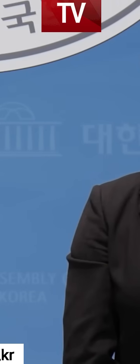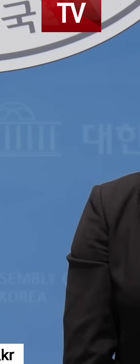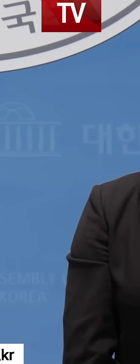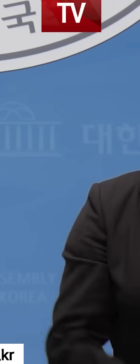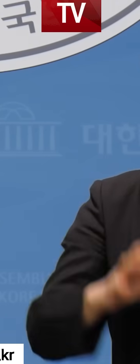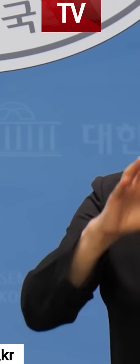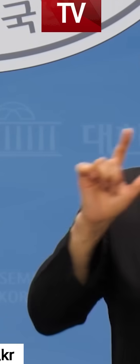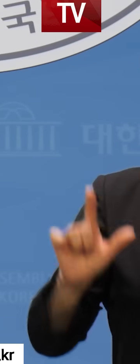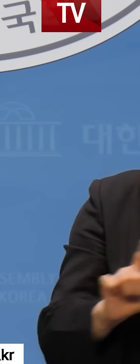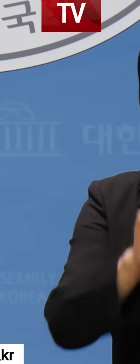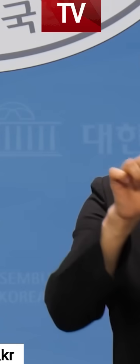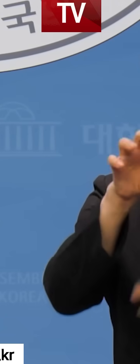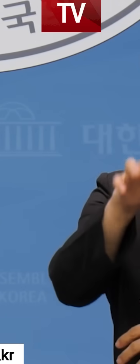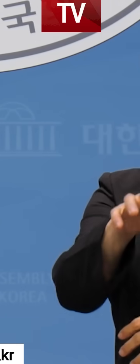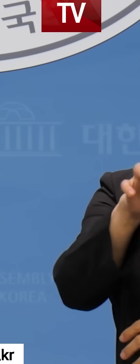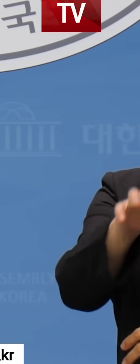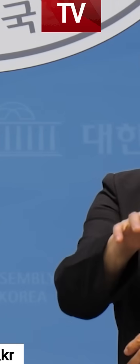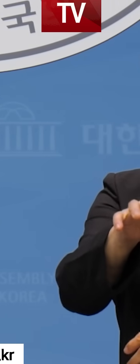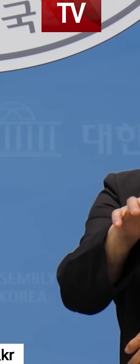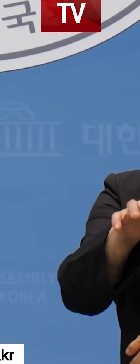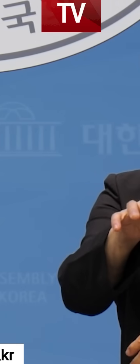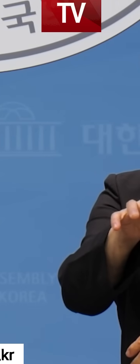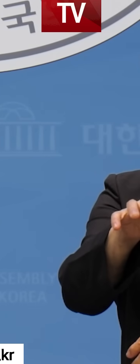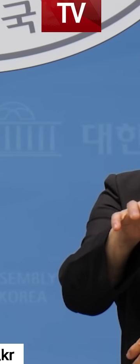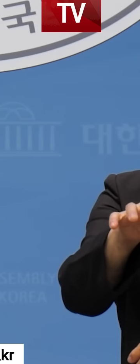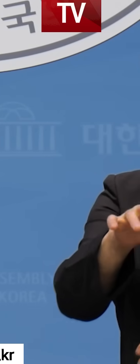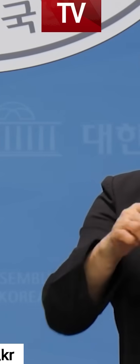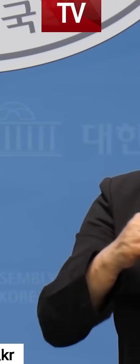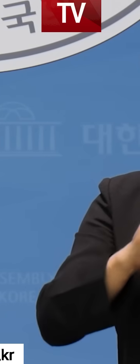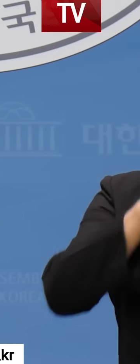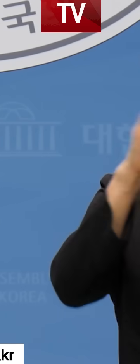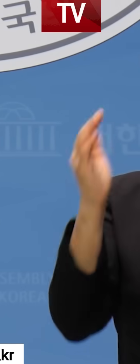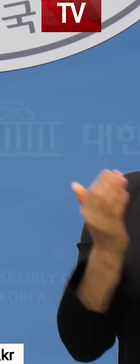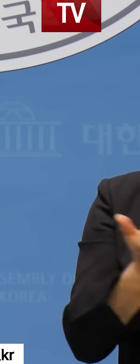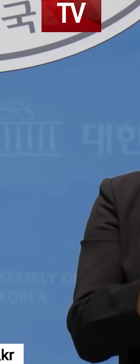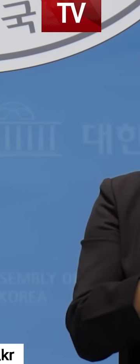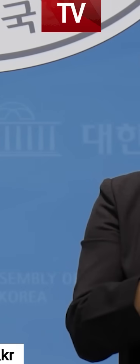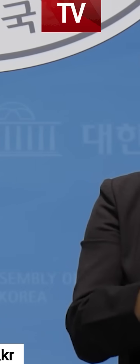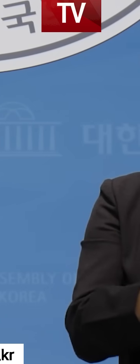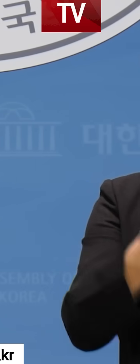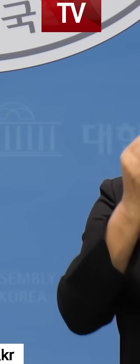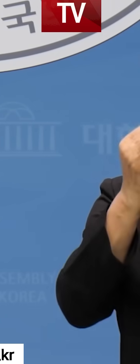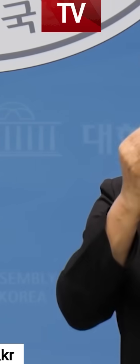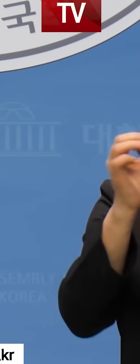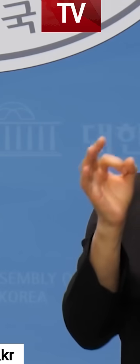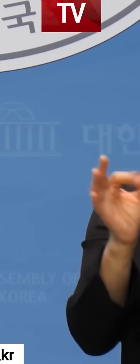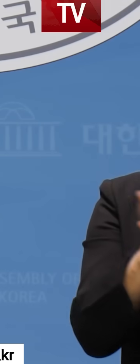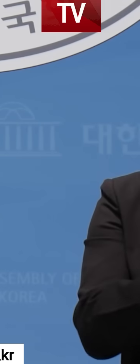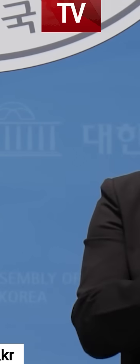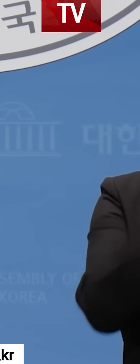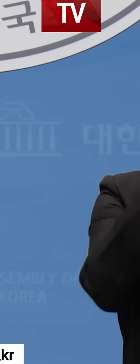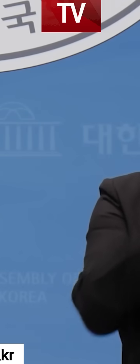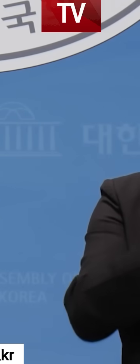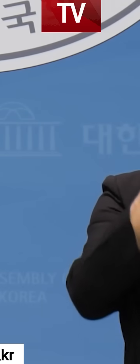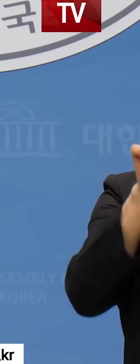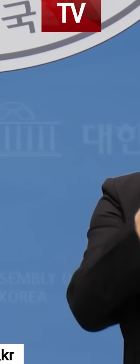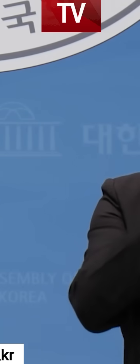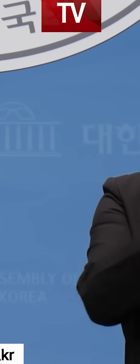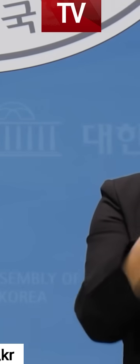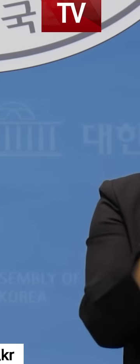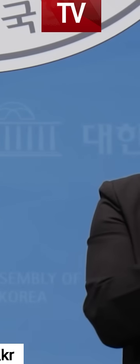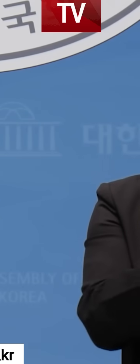민생 현장 그것도 하루아침에 화마로 모든 것을 잃은 서천 특화시장 화재 현장을